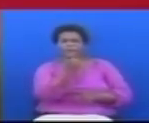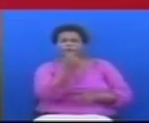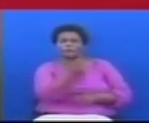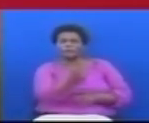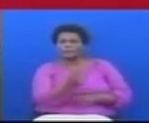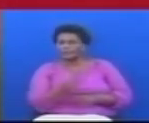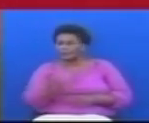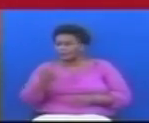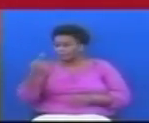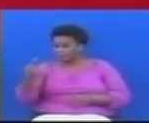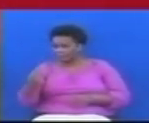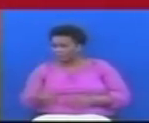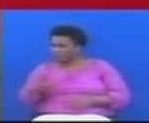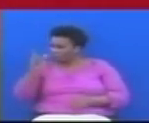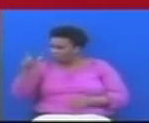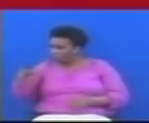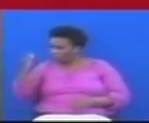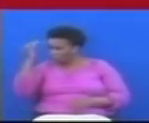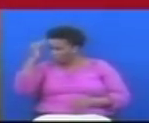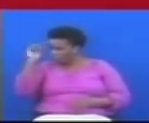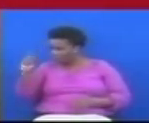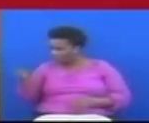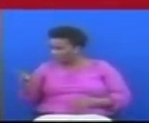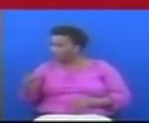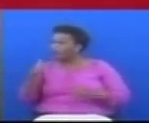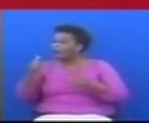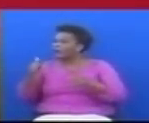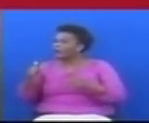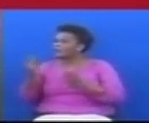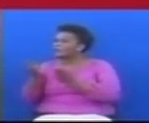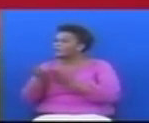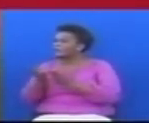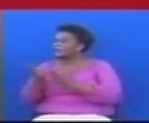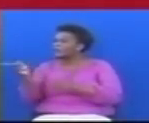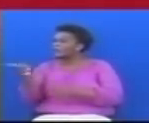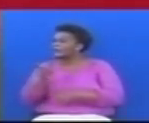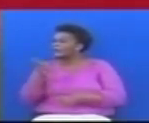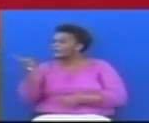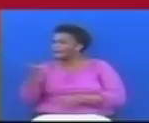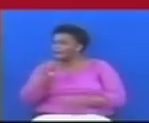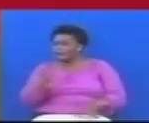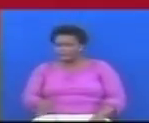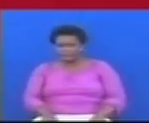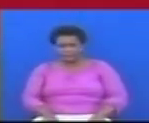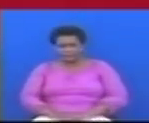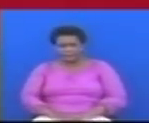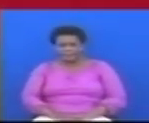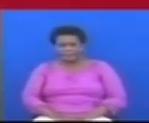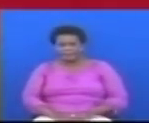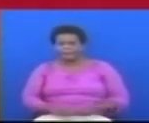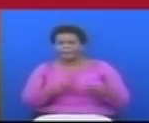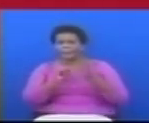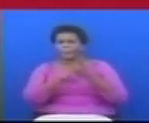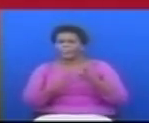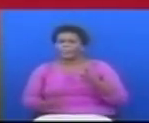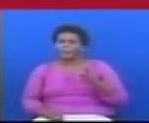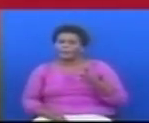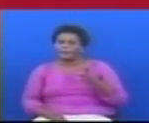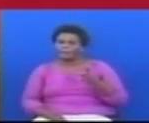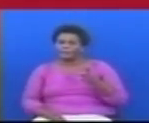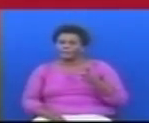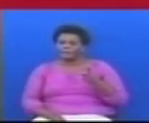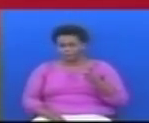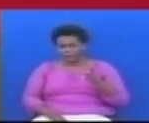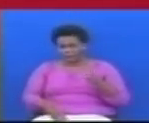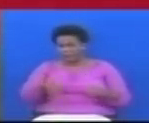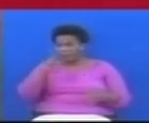muungwana ahadi ni deni, naomba nimtoe mashaka Mheshimiwa Mbunge tutatekeleza. Lakini katika hili swala la pili ambapo wananchi wameanza